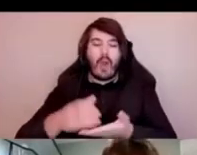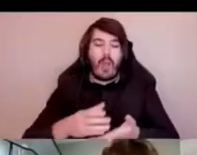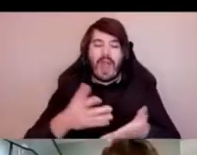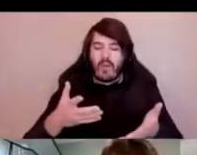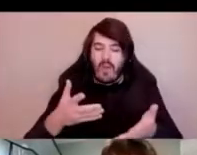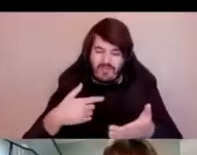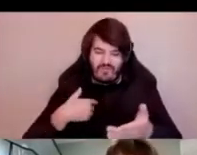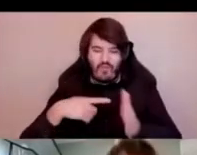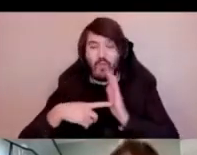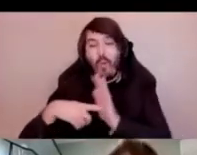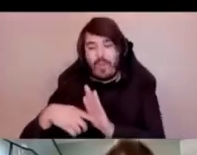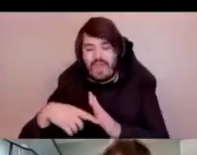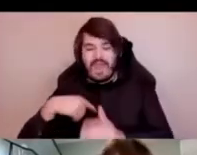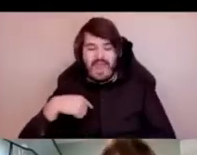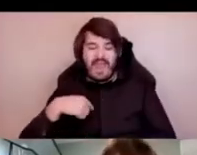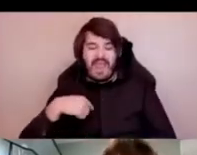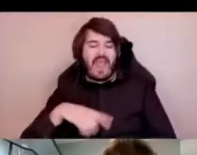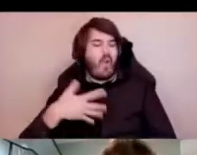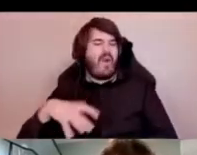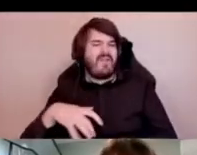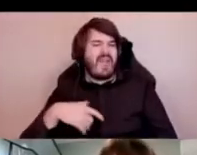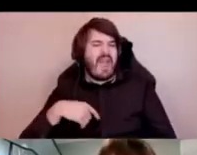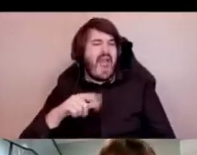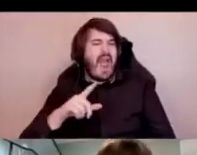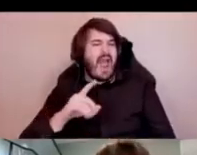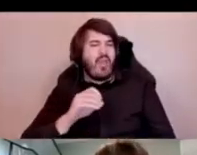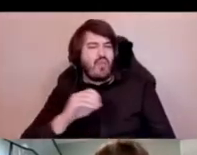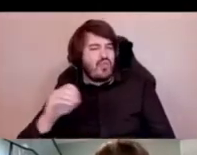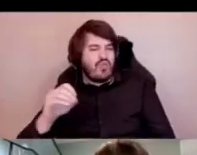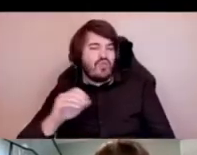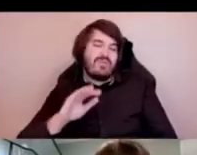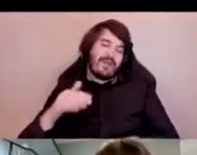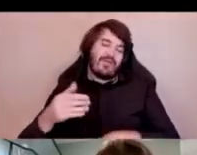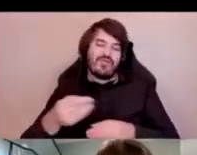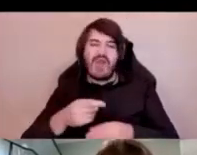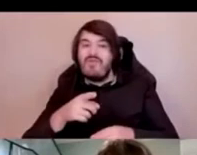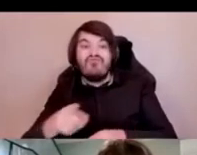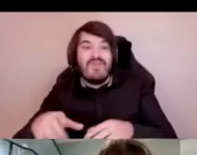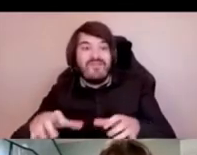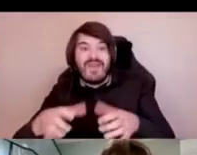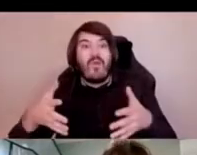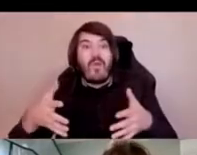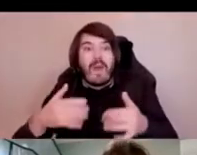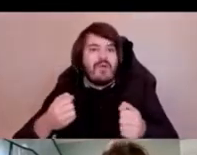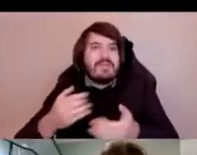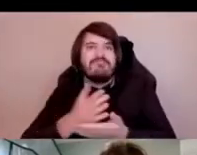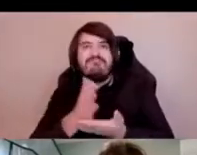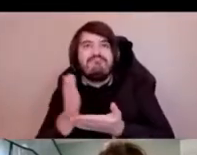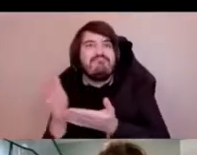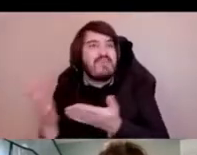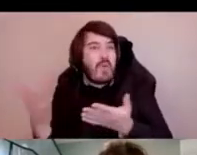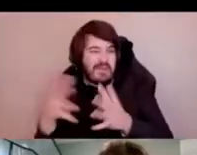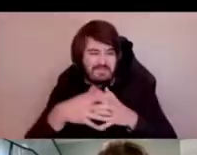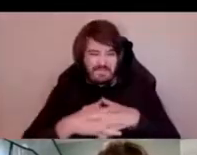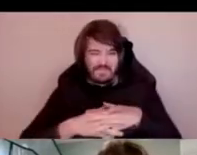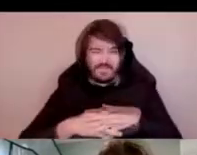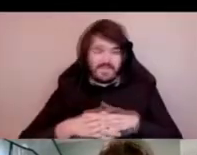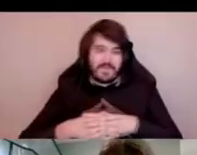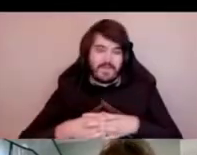nous, qu'est-ce qu'on fait. Puis, on va prendre un moment pour regarder, vous, qu'est-ce que vous avez la possibilité de faire.